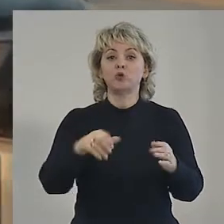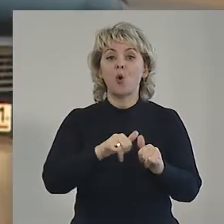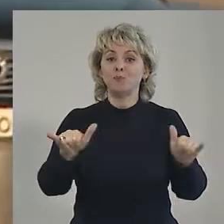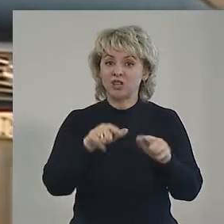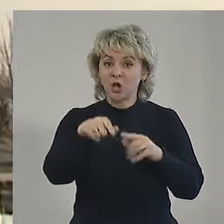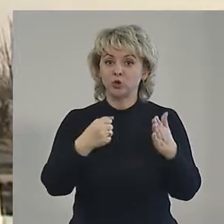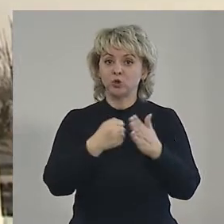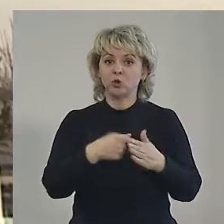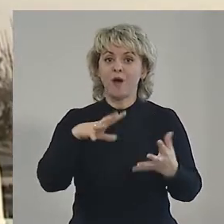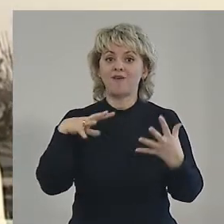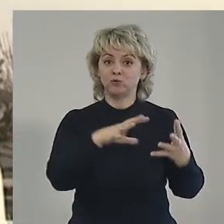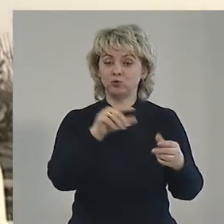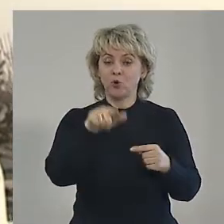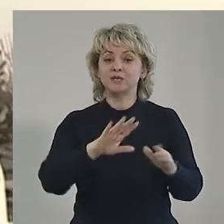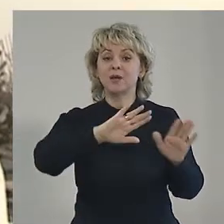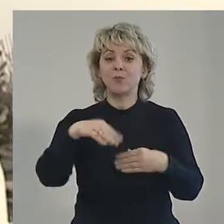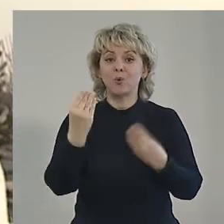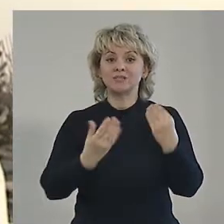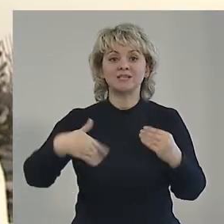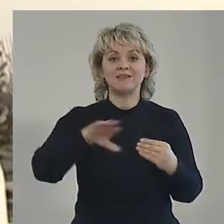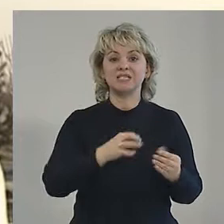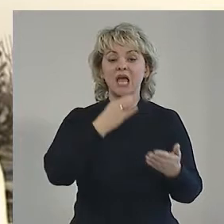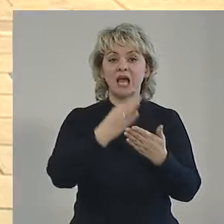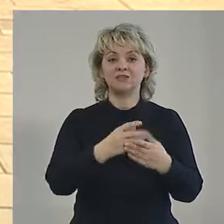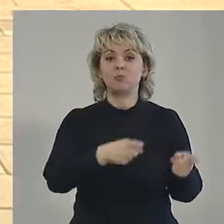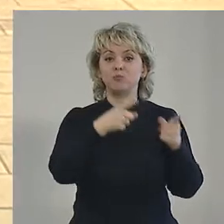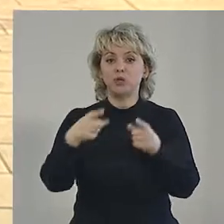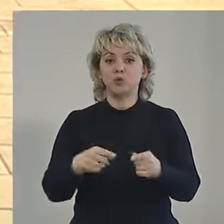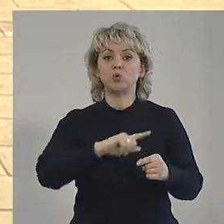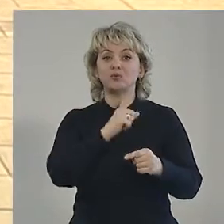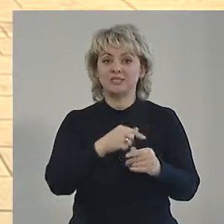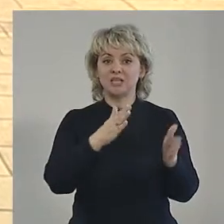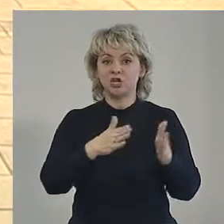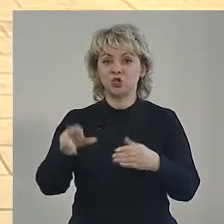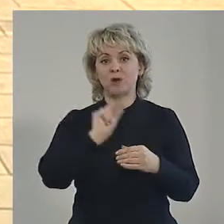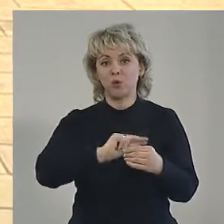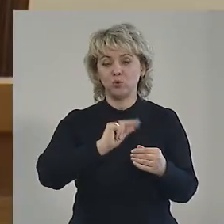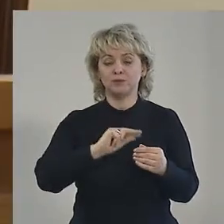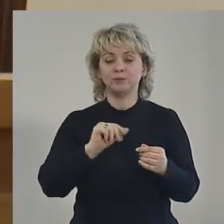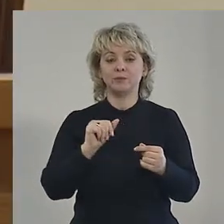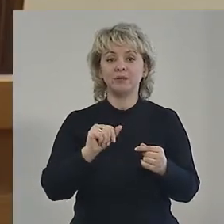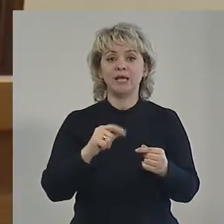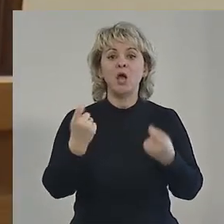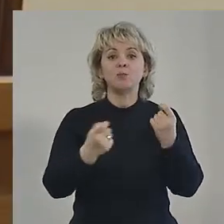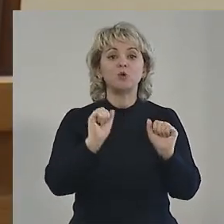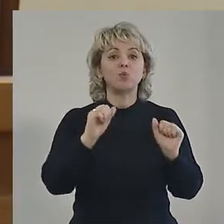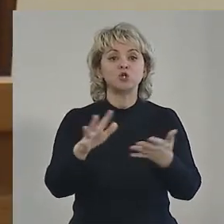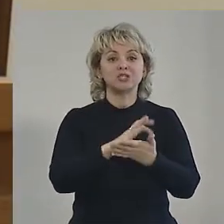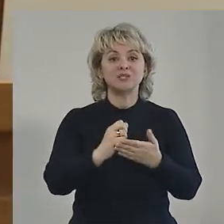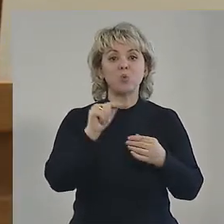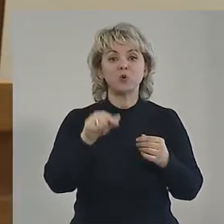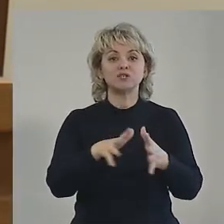до парковок и шаттлов. Ну а после матча все ответственные переходят на усиленный режим работы. Мелочь может